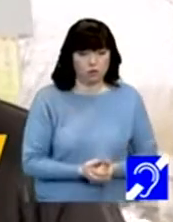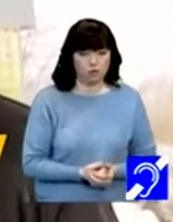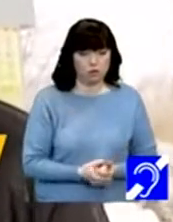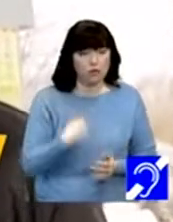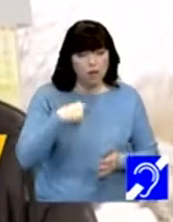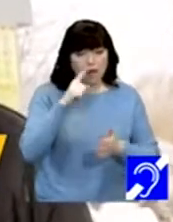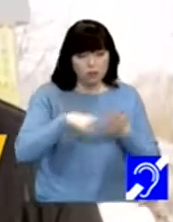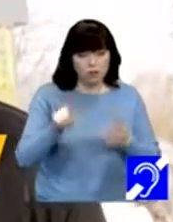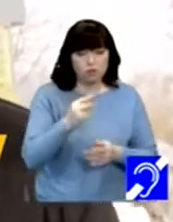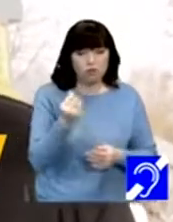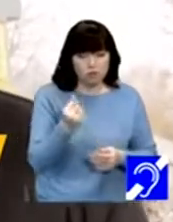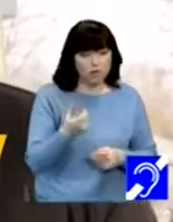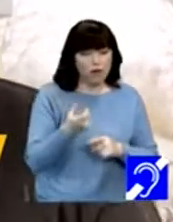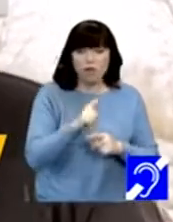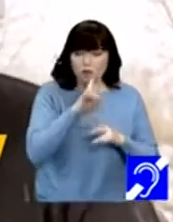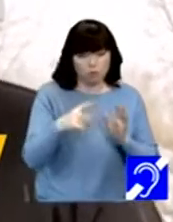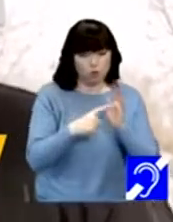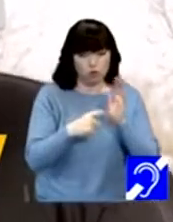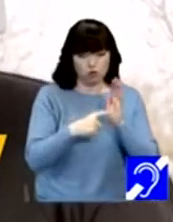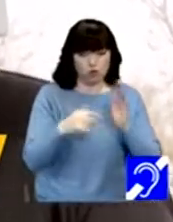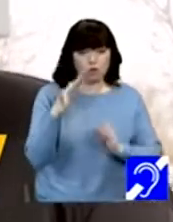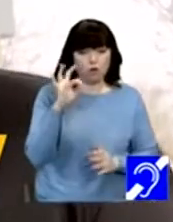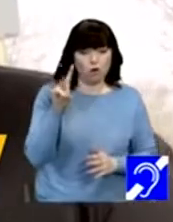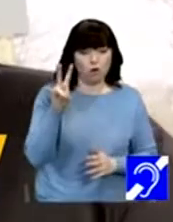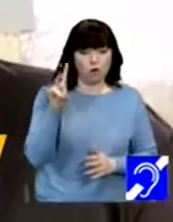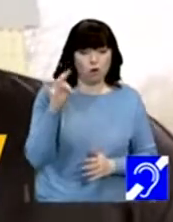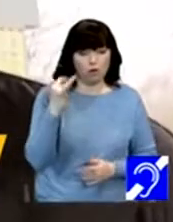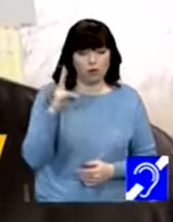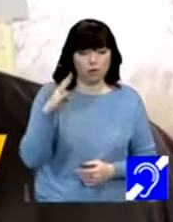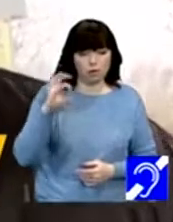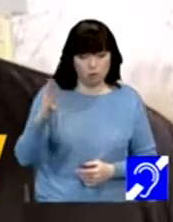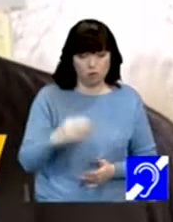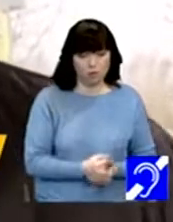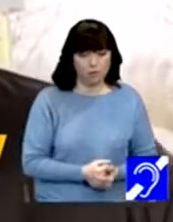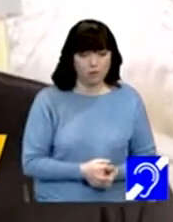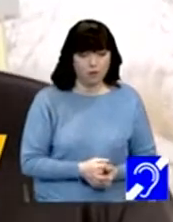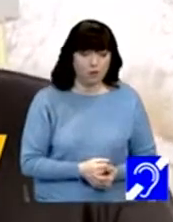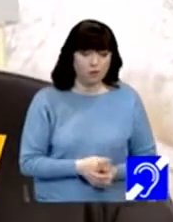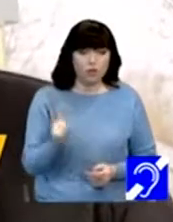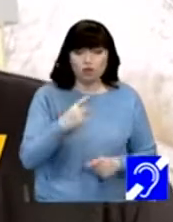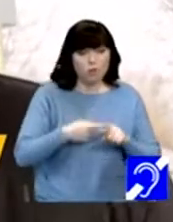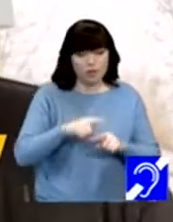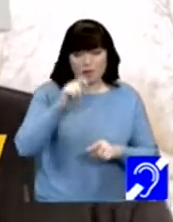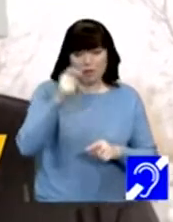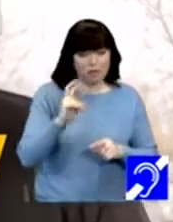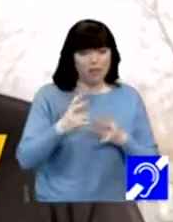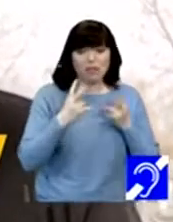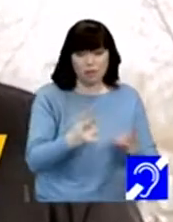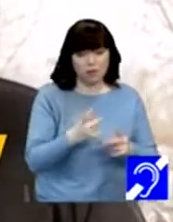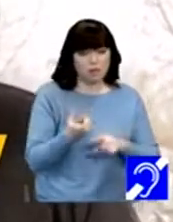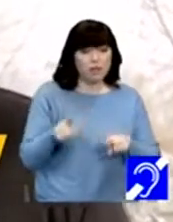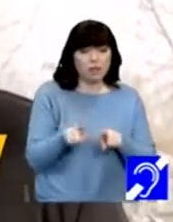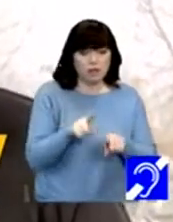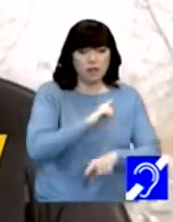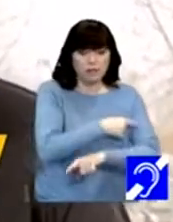benne, hogy nem lesz 600 forint. Én nagyon remélem, hogy hamar a vége lesz a háborúnak is, és akkor talán visszamegy normális kerékvágásba